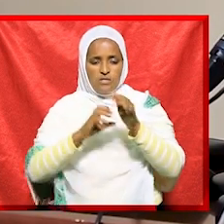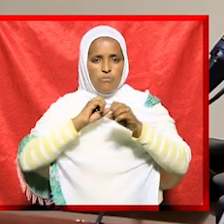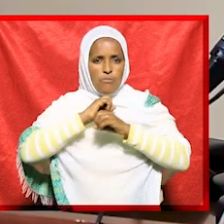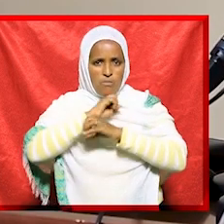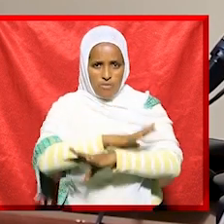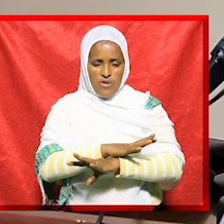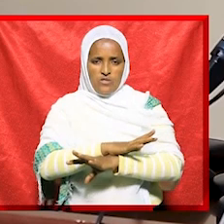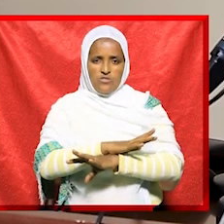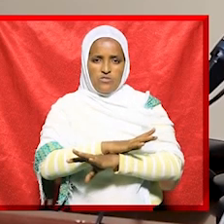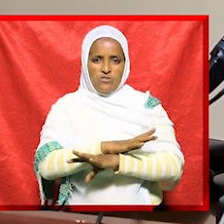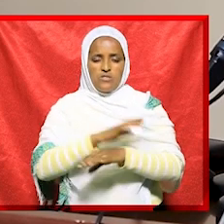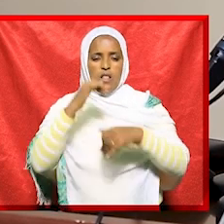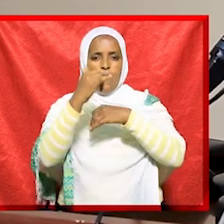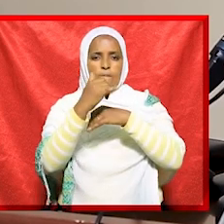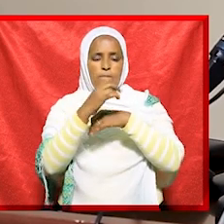ምግባርን የሚያበላሽ